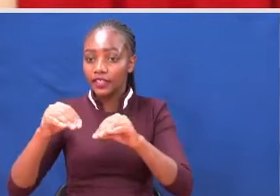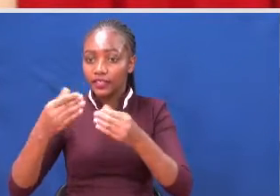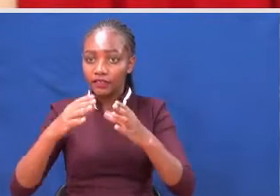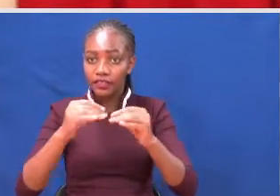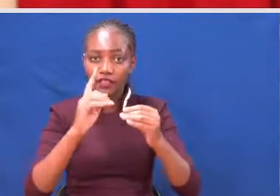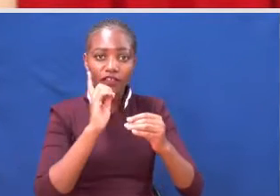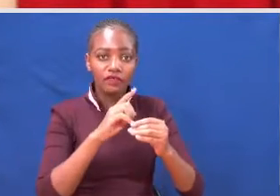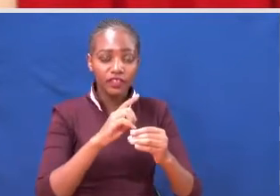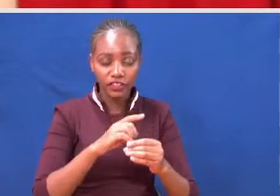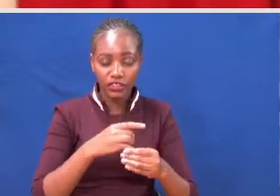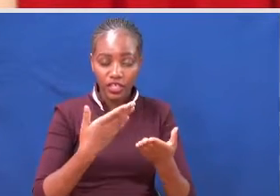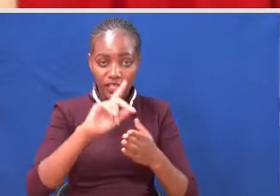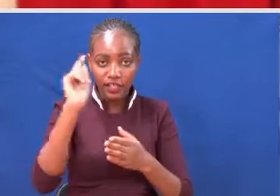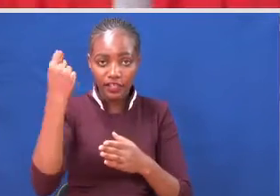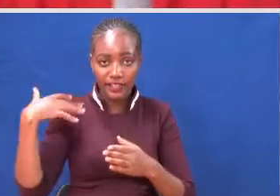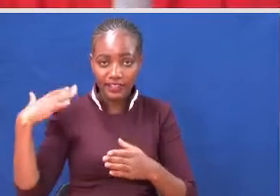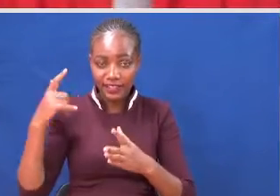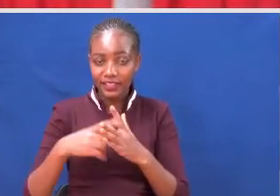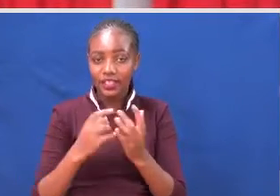came into office in